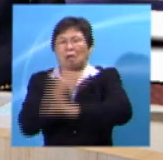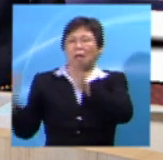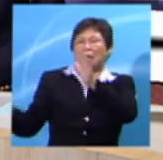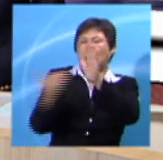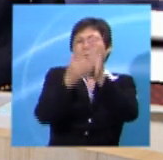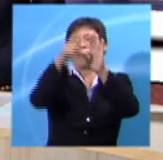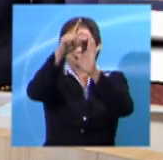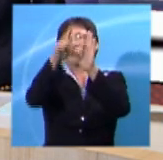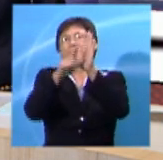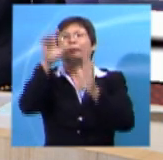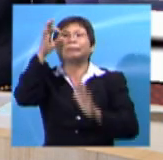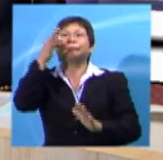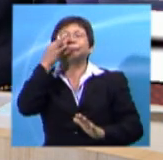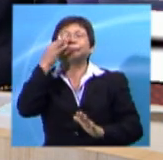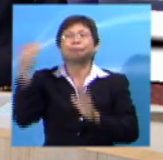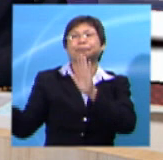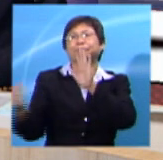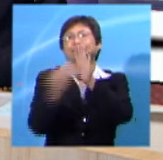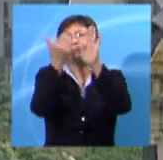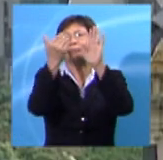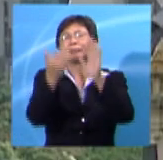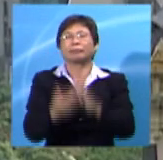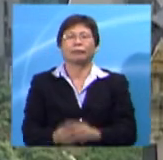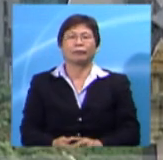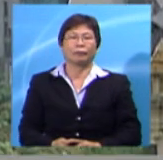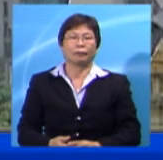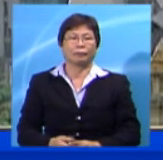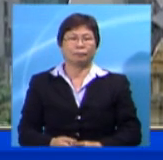perlembagaan persekutuan